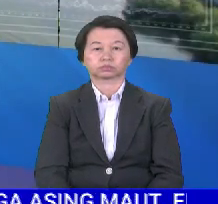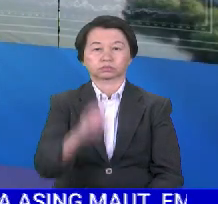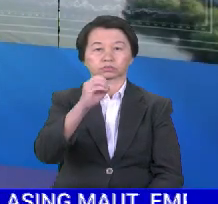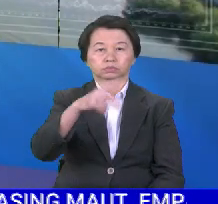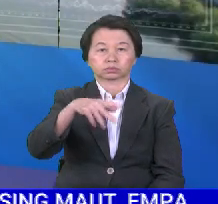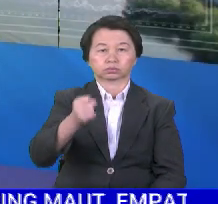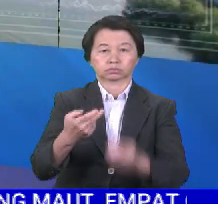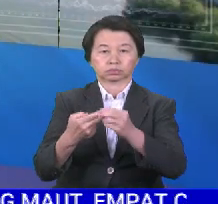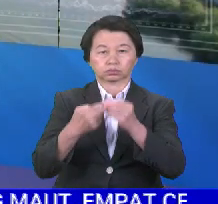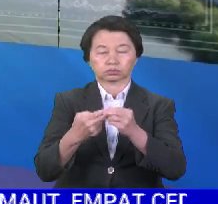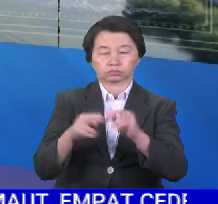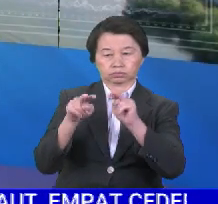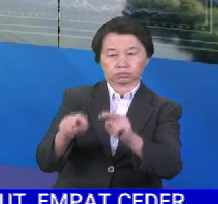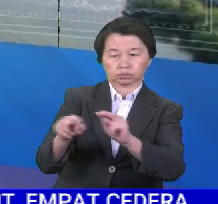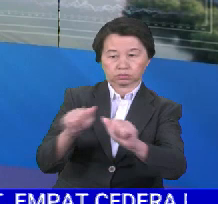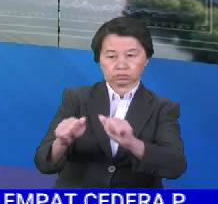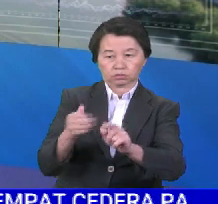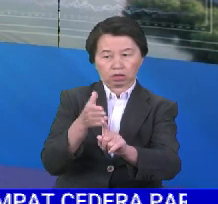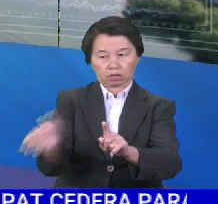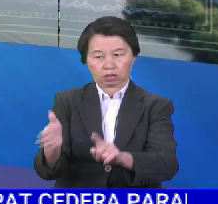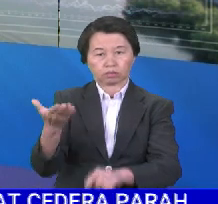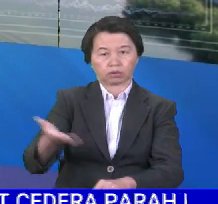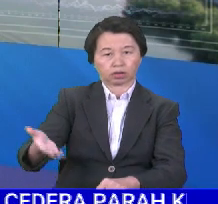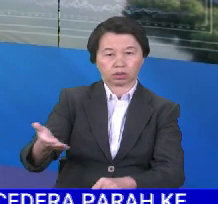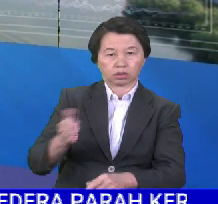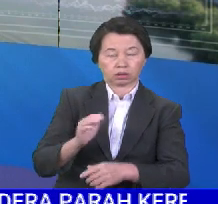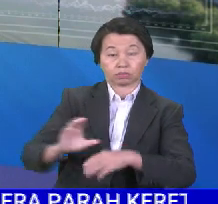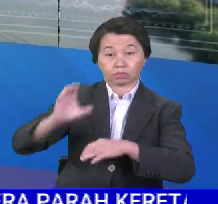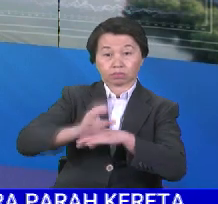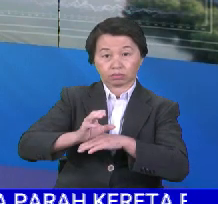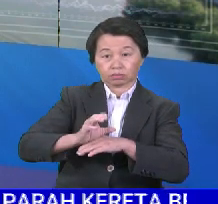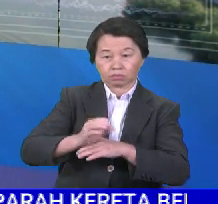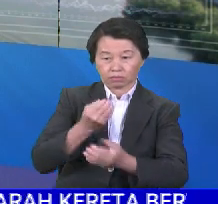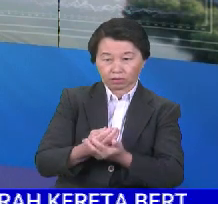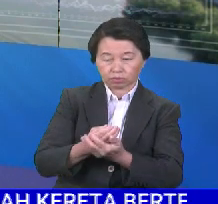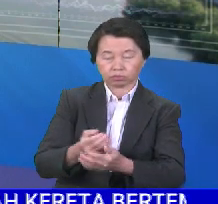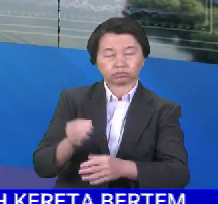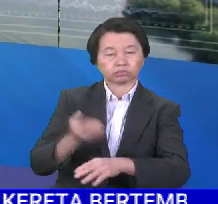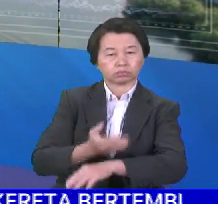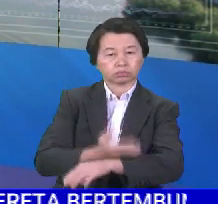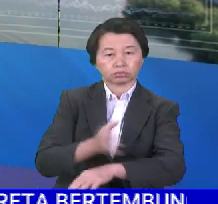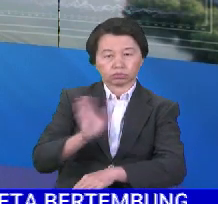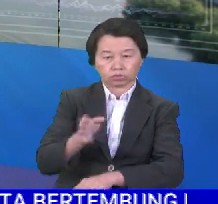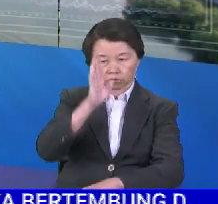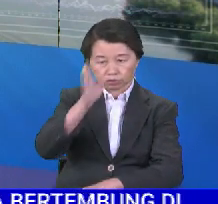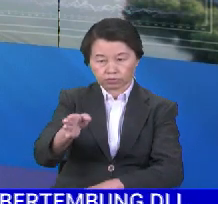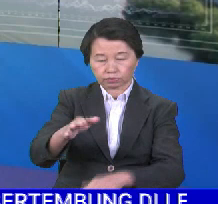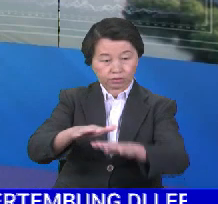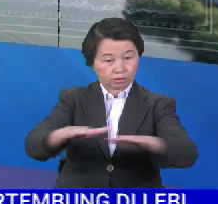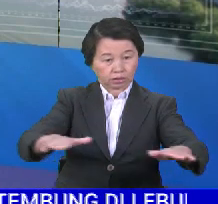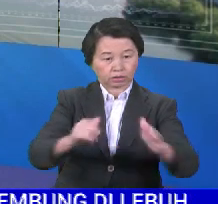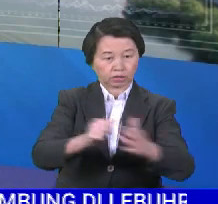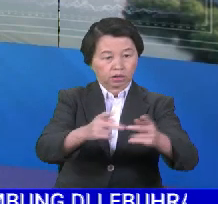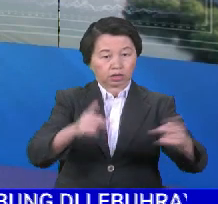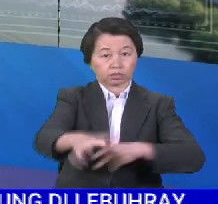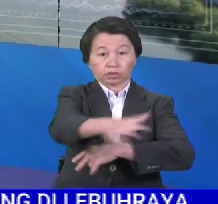Operasi bersepadu pemantauan kegiatan penyelewengan barangan bersubsidi di daerah Sanakan terus diperkasa, tidak hanya tertumpu di daratan malah